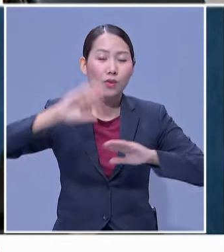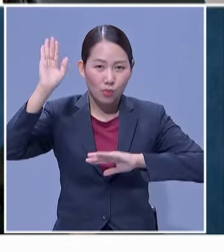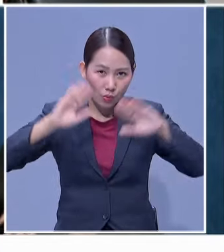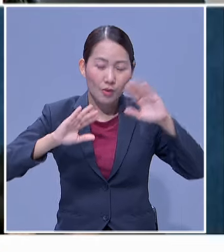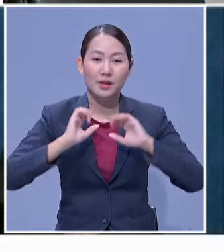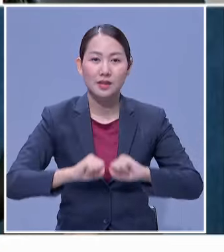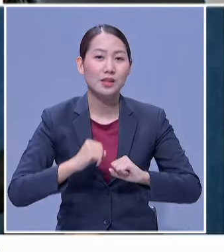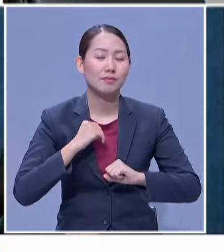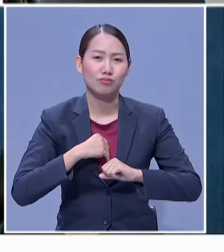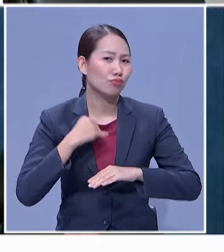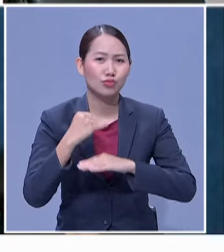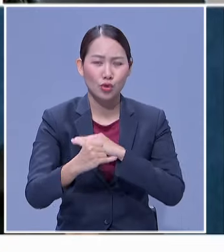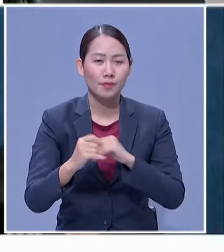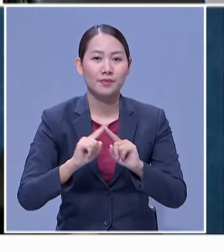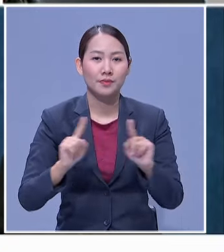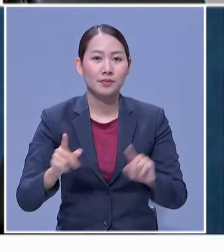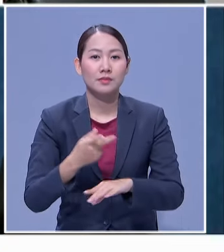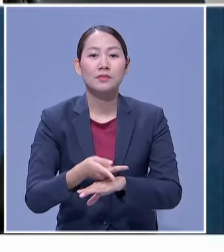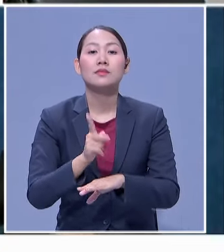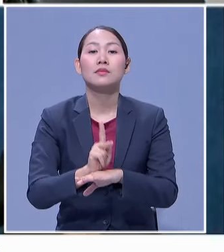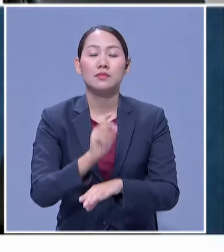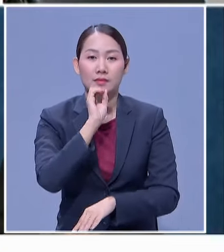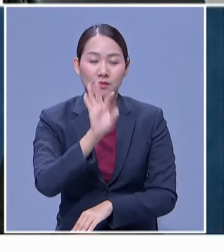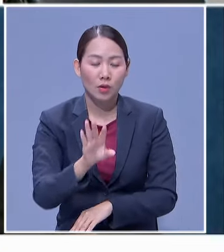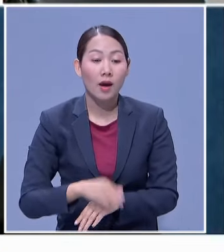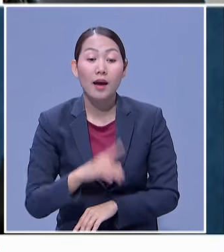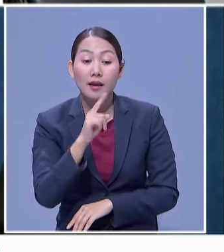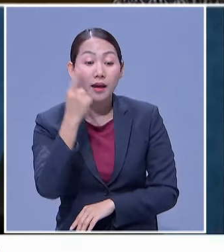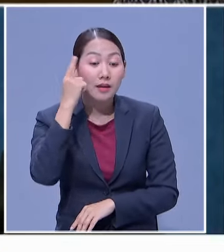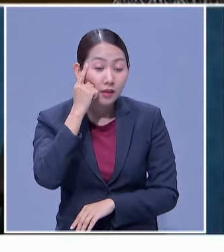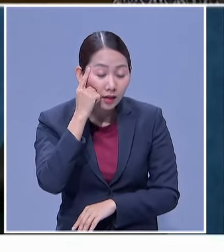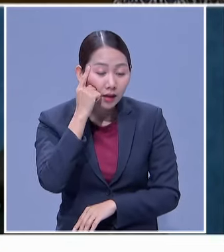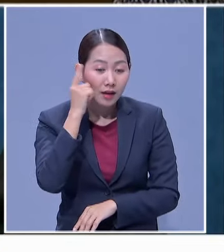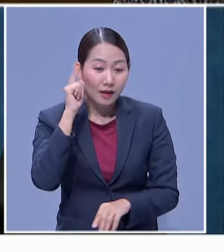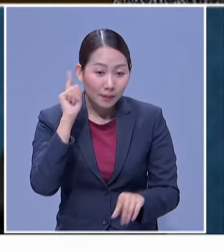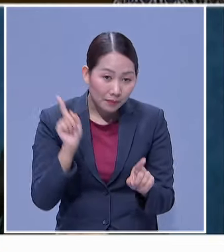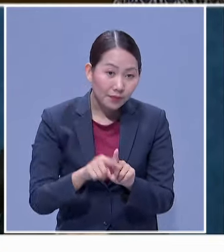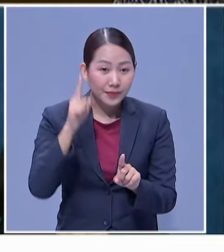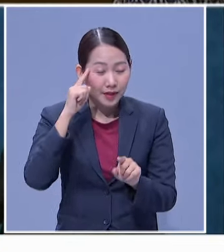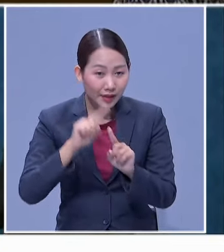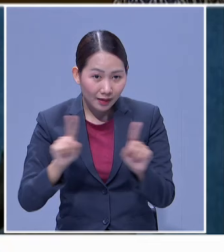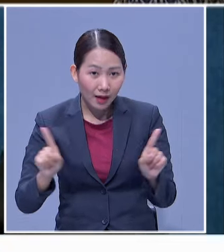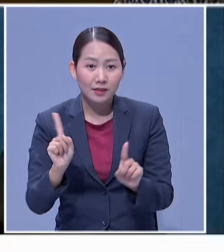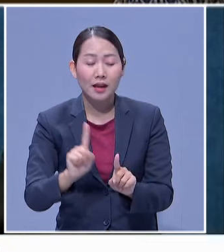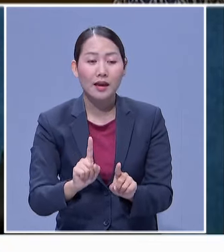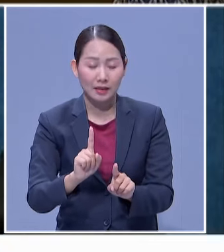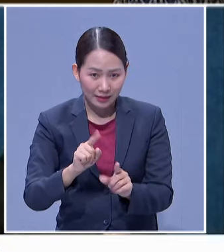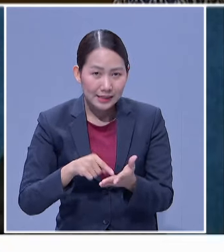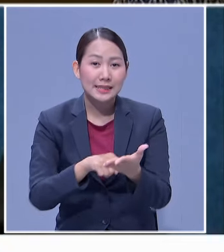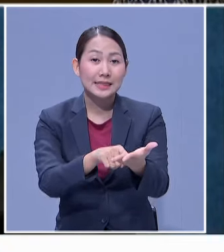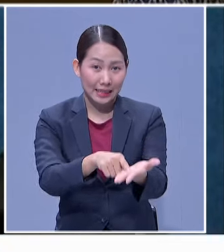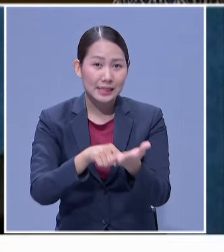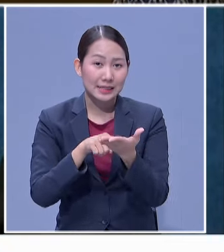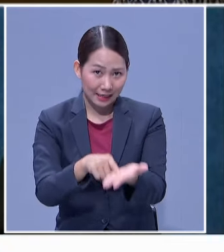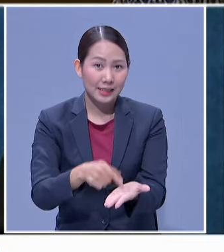หรือไม่เห็นด้วยกับข้อสังเกตเชิญเสนอครับอ่ะพอพูดแบบนี้เสร็จปุ๊บคุณหมอชนน่านก็ลุกขึ้นมาอธิบายเรื่องข้อบังคับในการลง